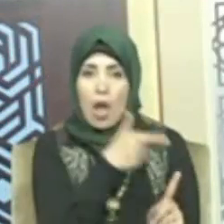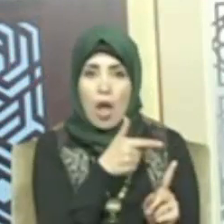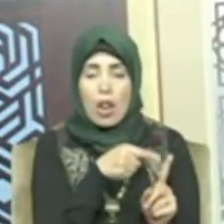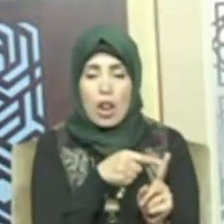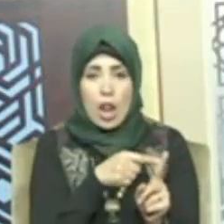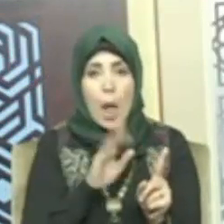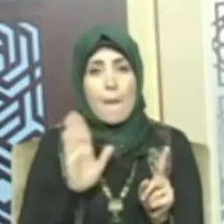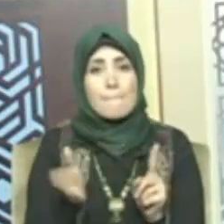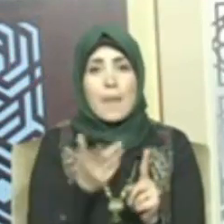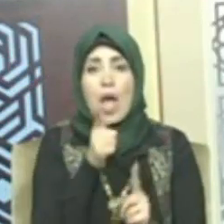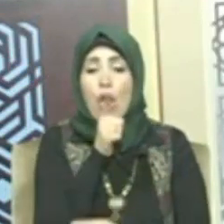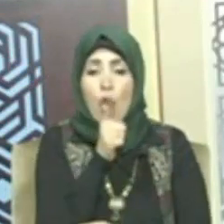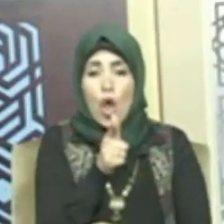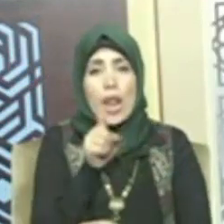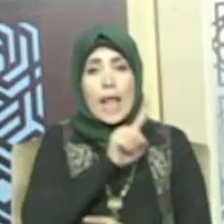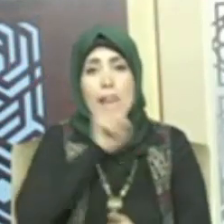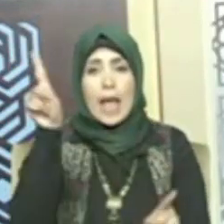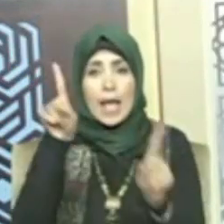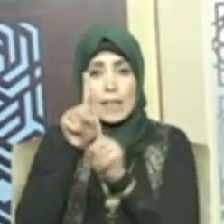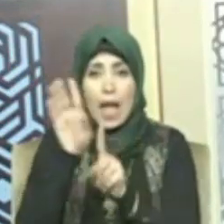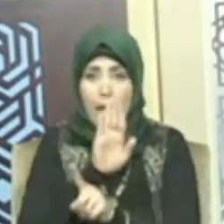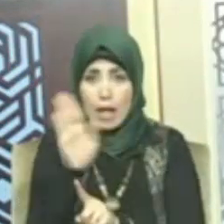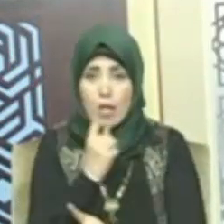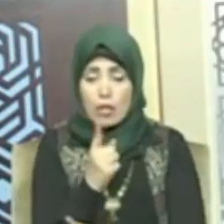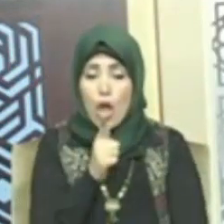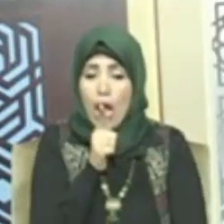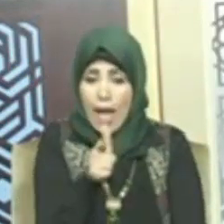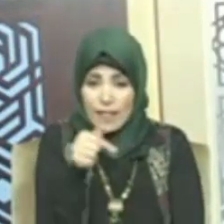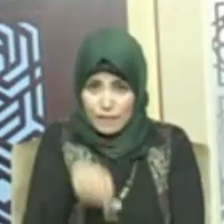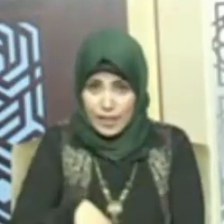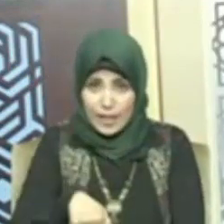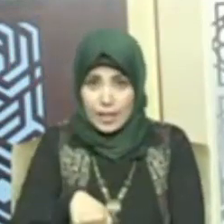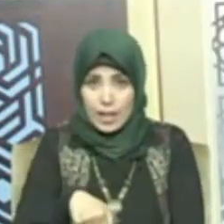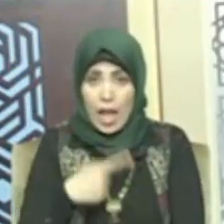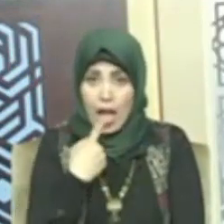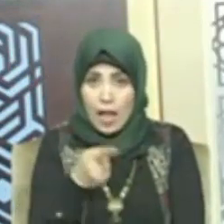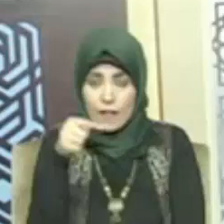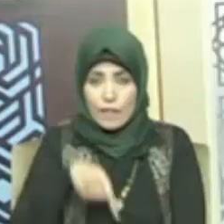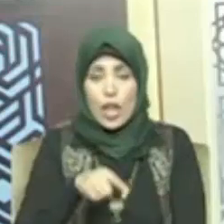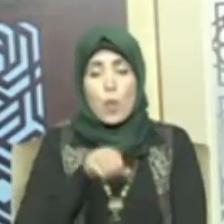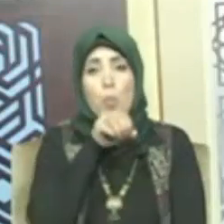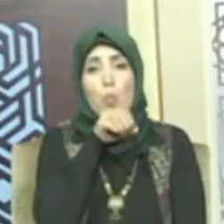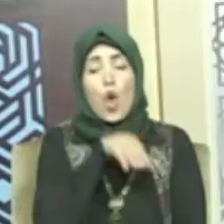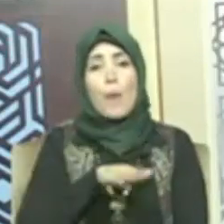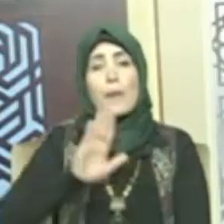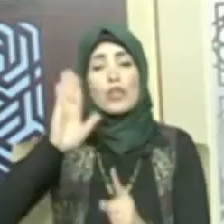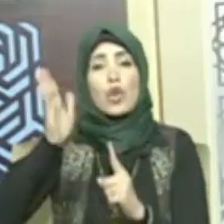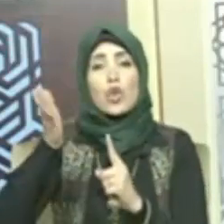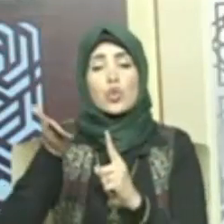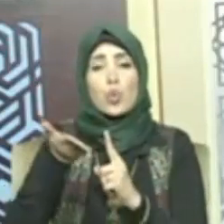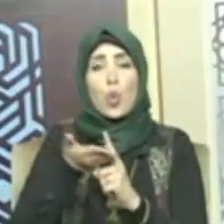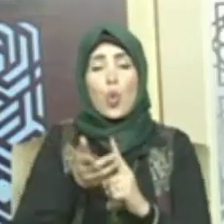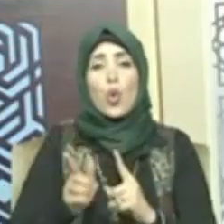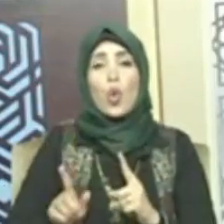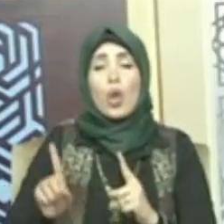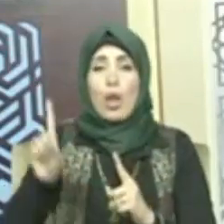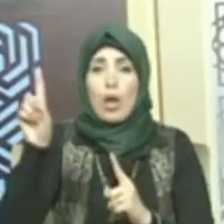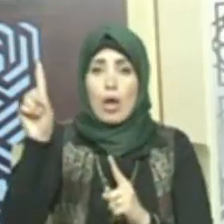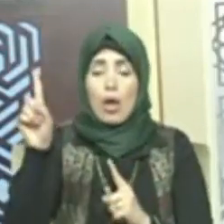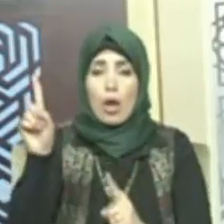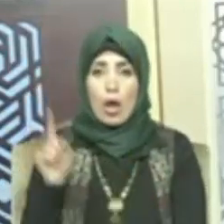من قال لا إله إلا الله محمد رسول